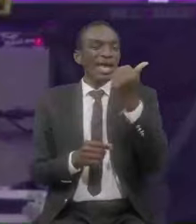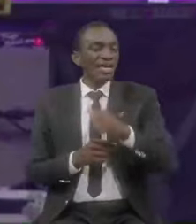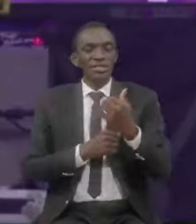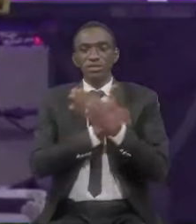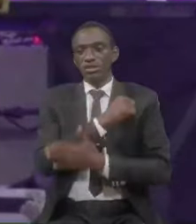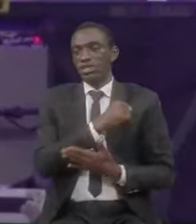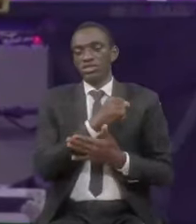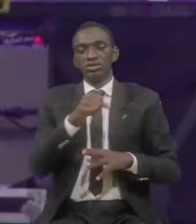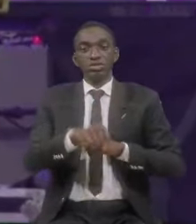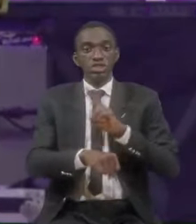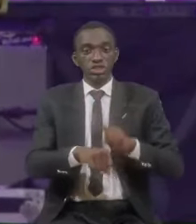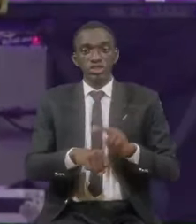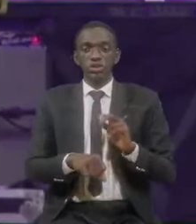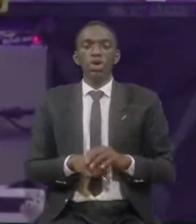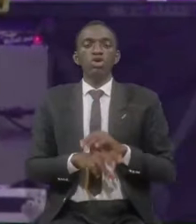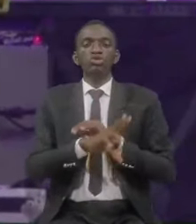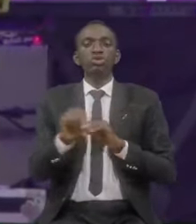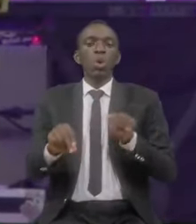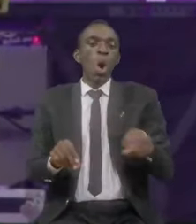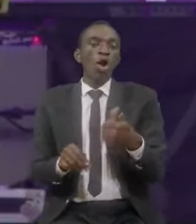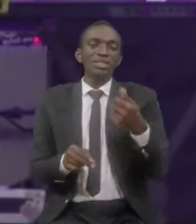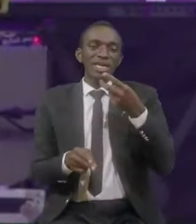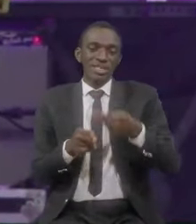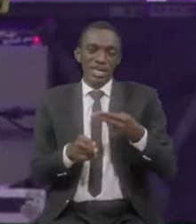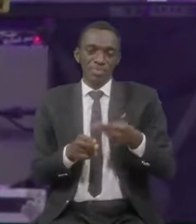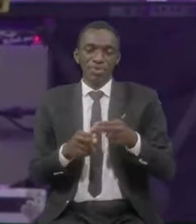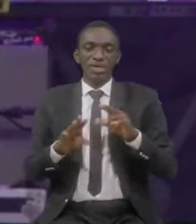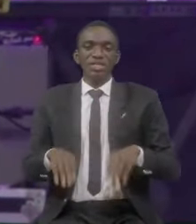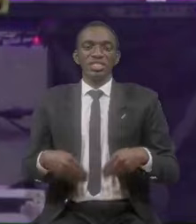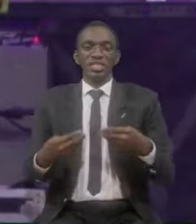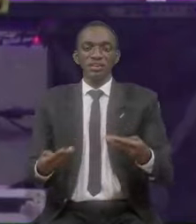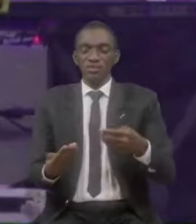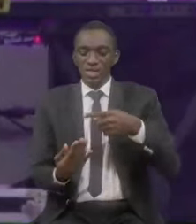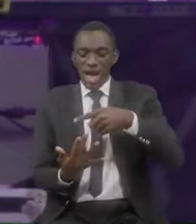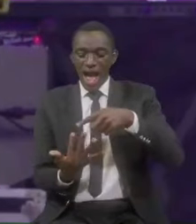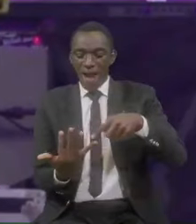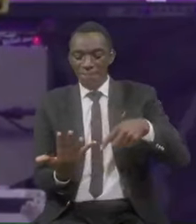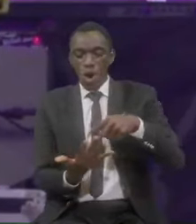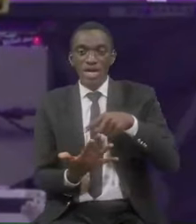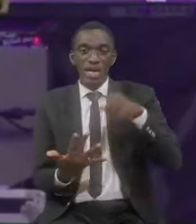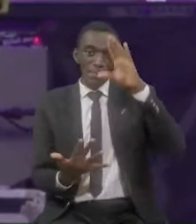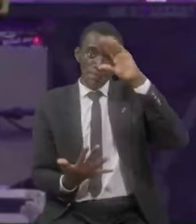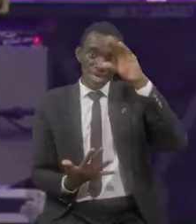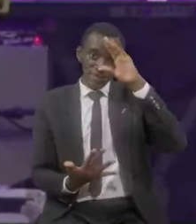en aucune nation, aucun autre nom qui a été donné parmi les hommes,